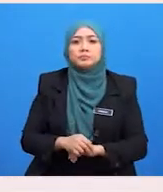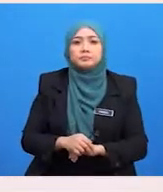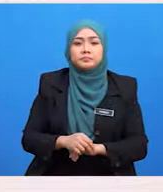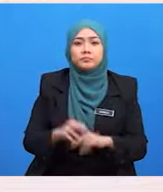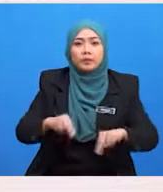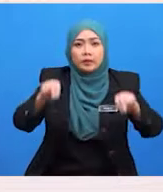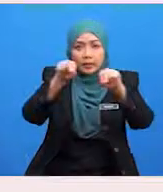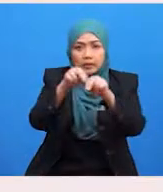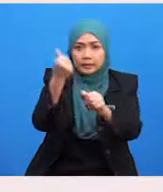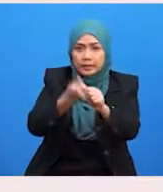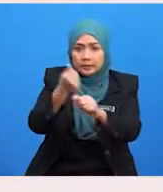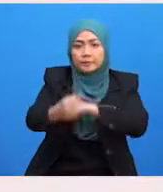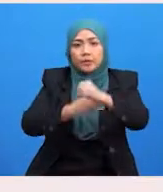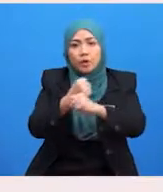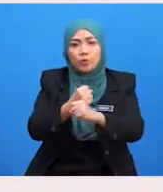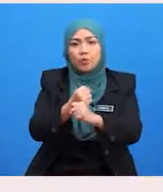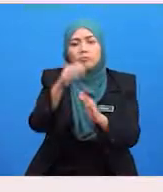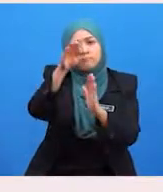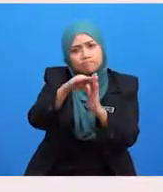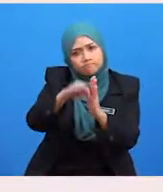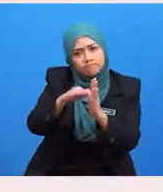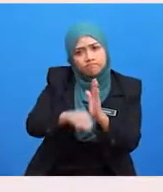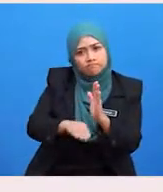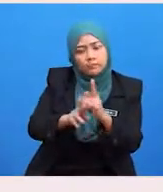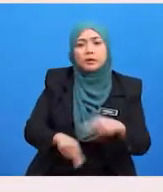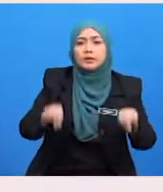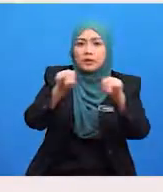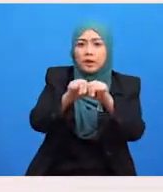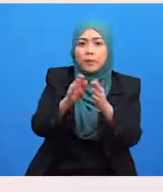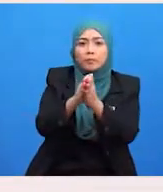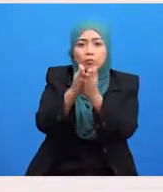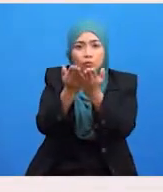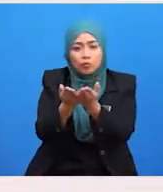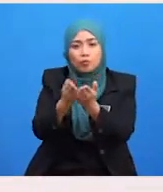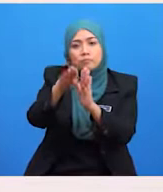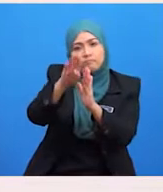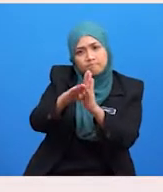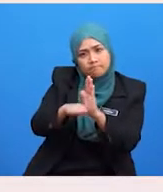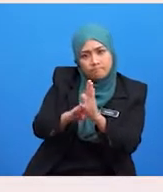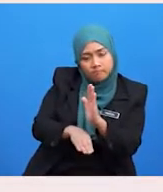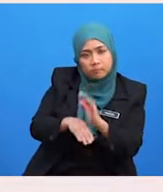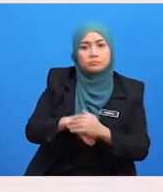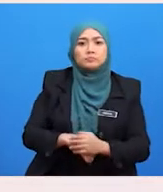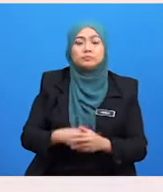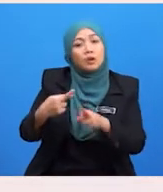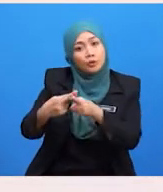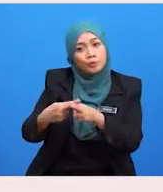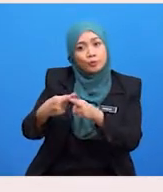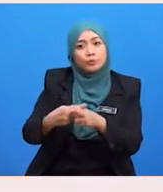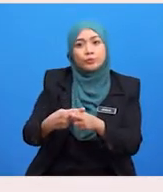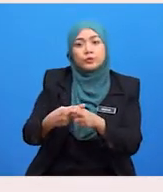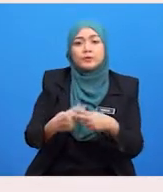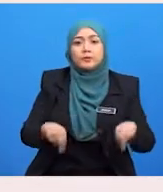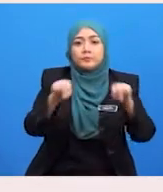akan berkurang kerana nilai buku semakin berkurangan. Rumusnya ialah kadar